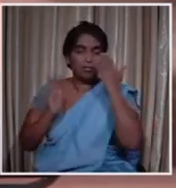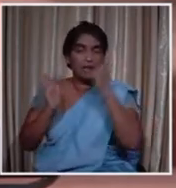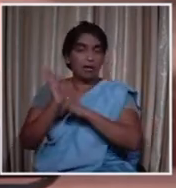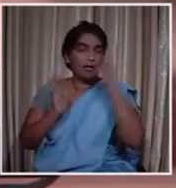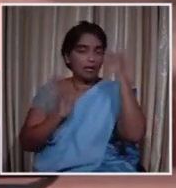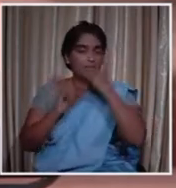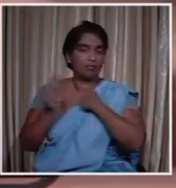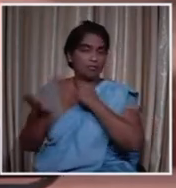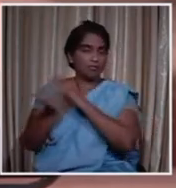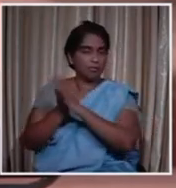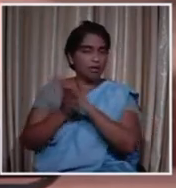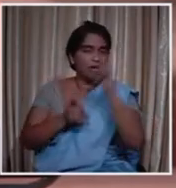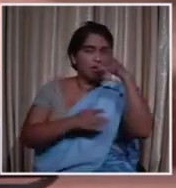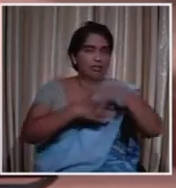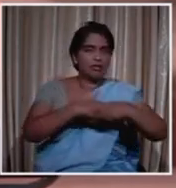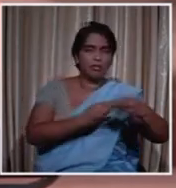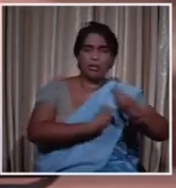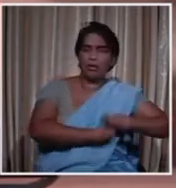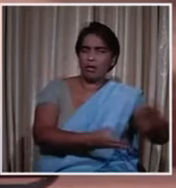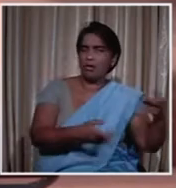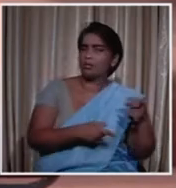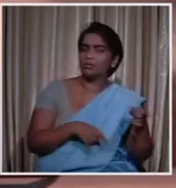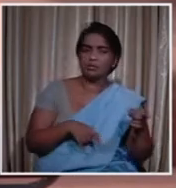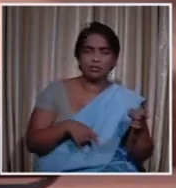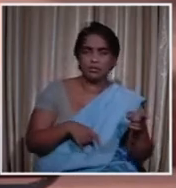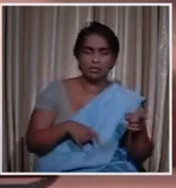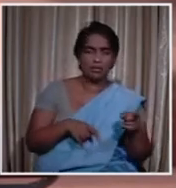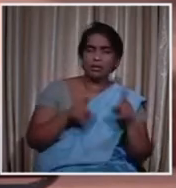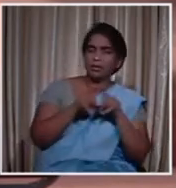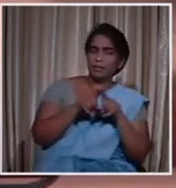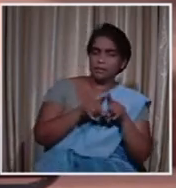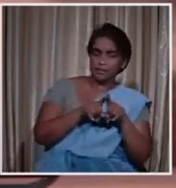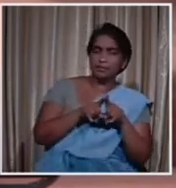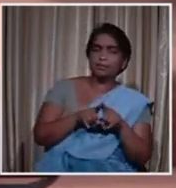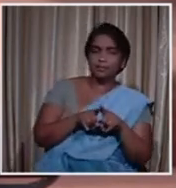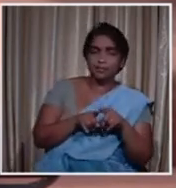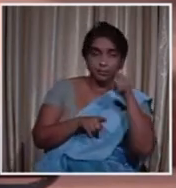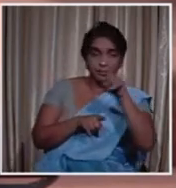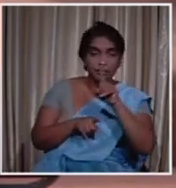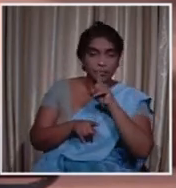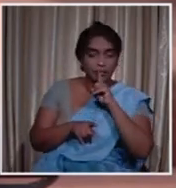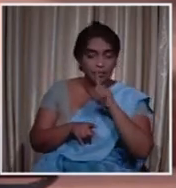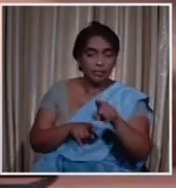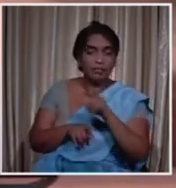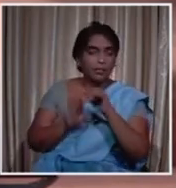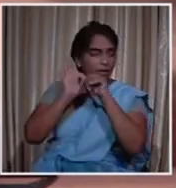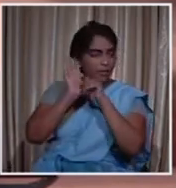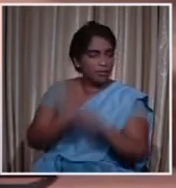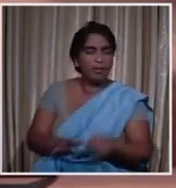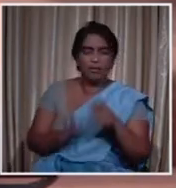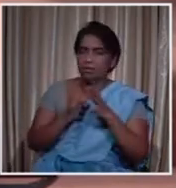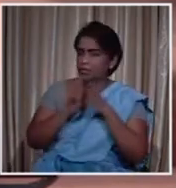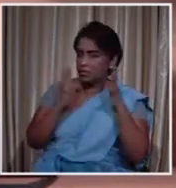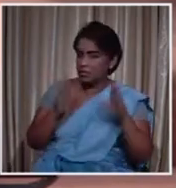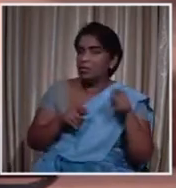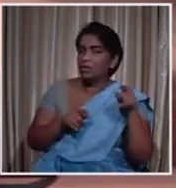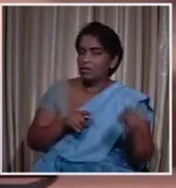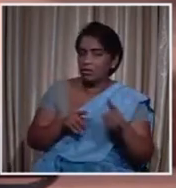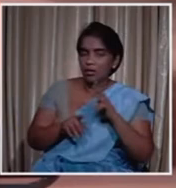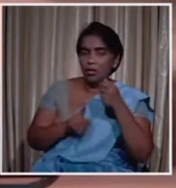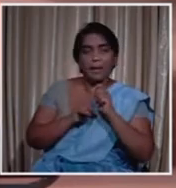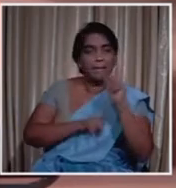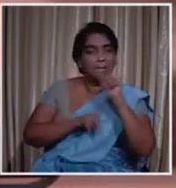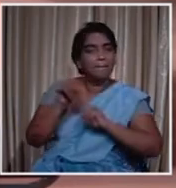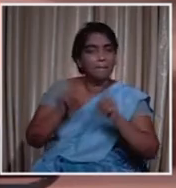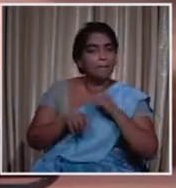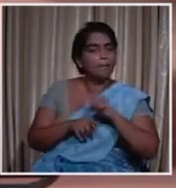அழிக்கப்பட்டு கொண்டிருக்கிறது. ஆனால் இன்னொரு வகையிலே நீங்கள் குருந்தூர் மலையிலே செய்கிற அநியாயம், நான் ஏற்கனவே இந்த சபையிலே பதிவு செய்திருந்தேன், நீங்கள்